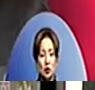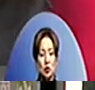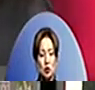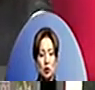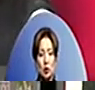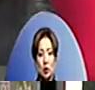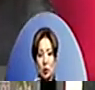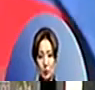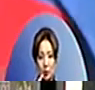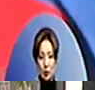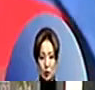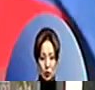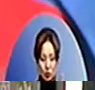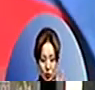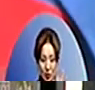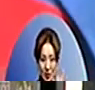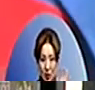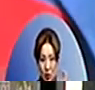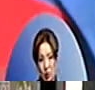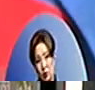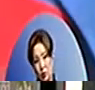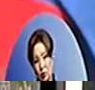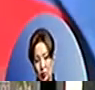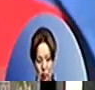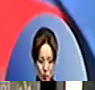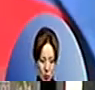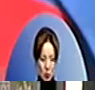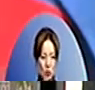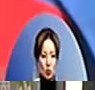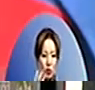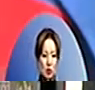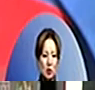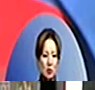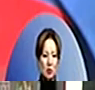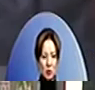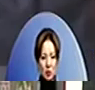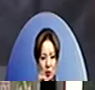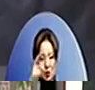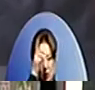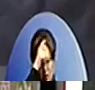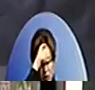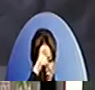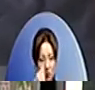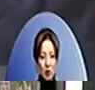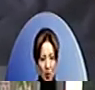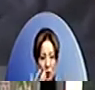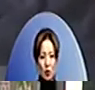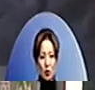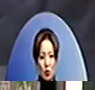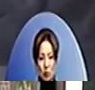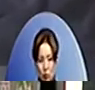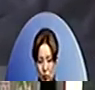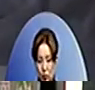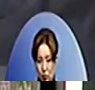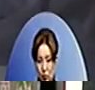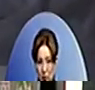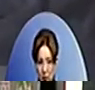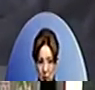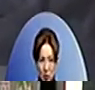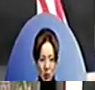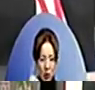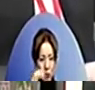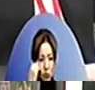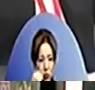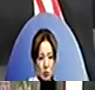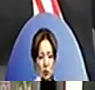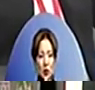энэ салбараас хууль зүйн шинжилгээ ухааны 180 гаруй эрдэмтэн төрөн гарчээ. Өнөөдрийн хуульч эрдэмтдийн чуулга уулзалтад хамгийн ахмад